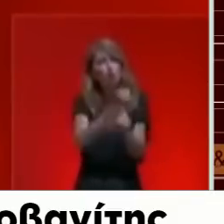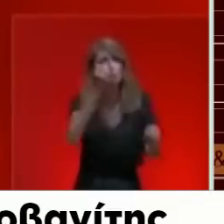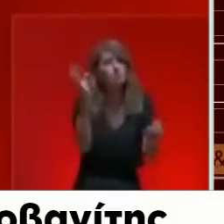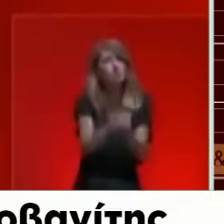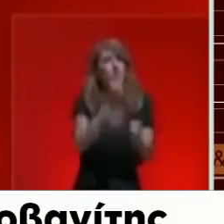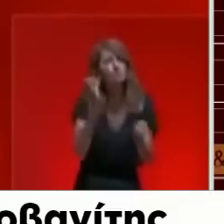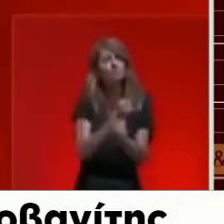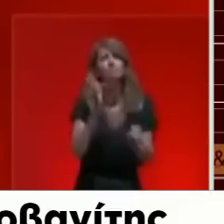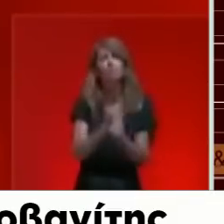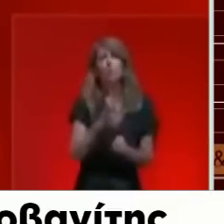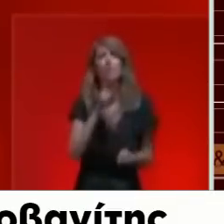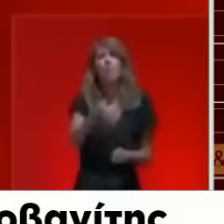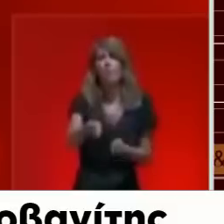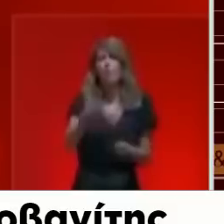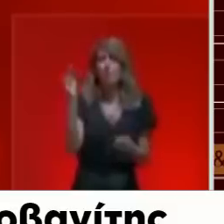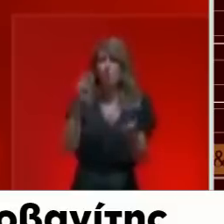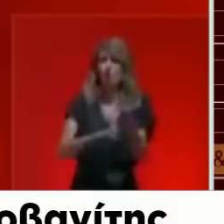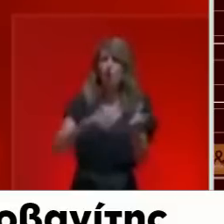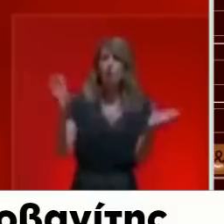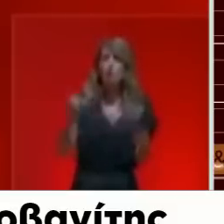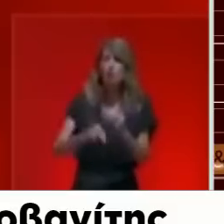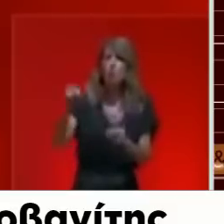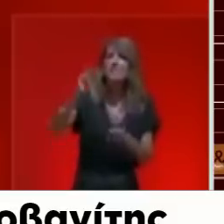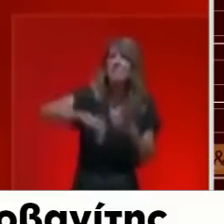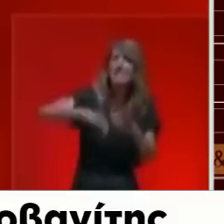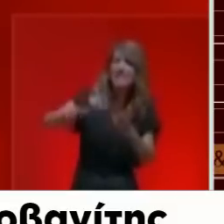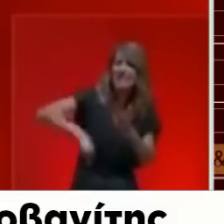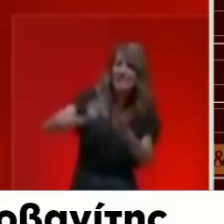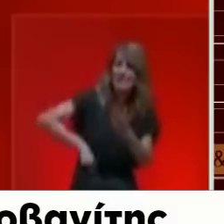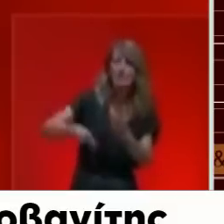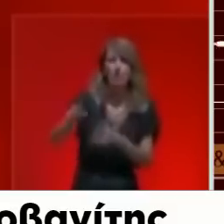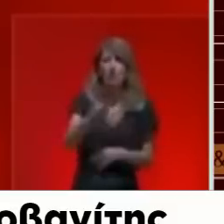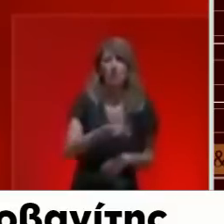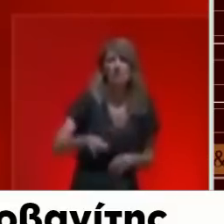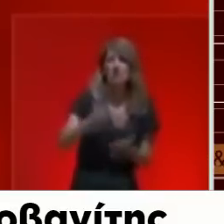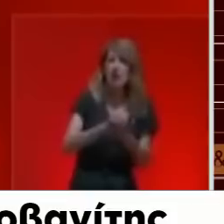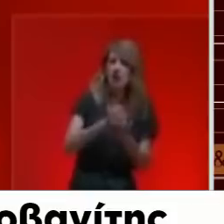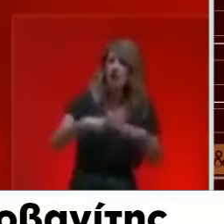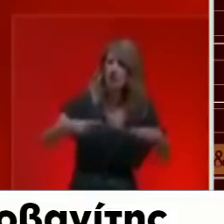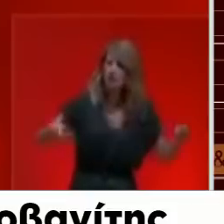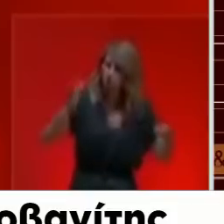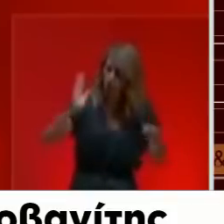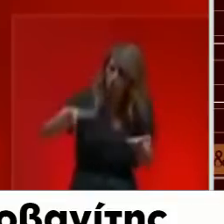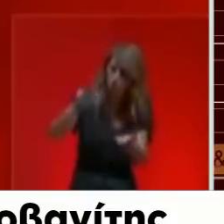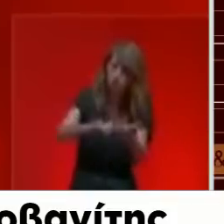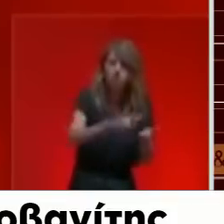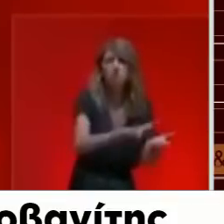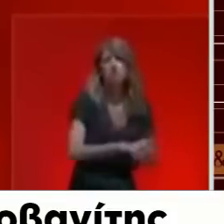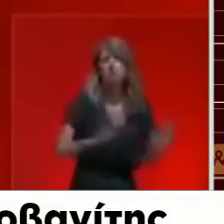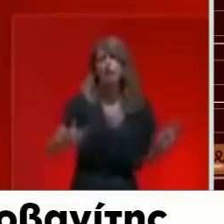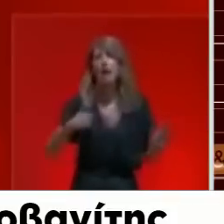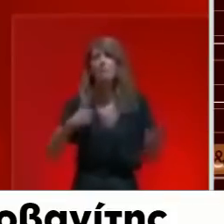θα είναι στα θέματα της Επιτροπής ΛΥΜΠΕ για έλεγχο σε ό,τι αφορά στο κράτος δικαίου. Στη μία με